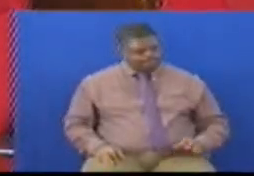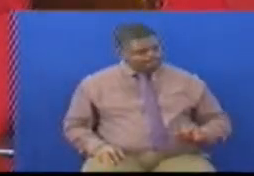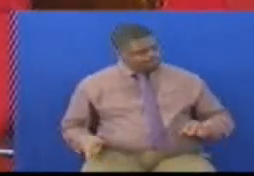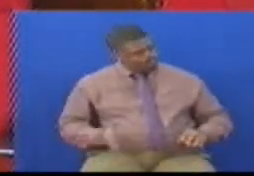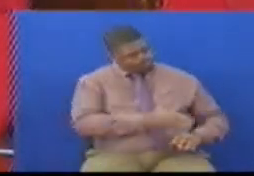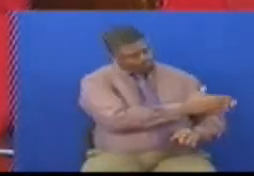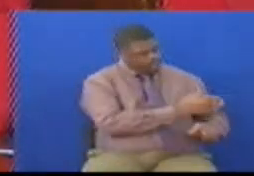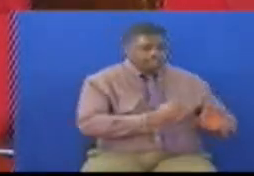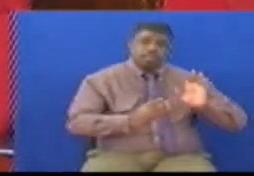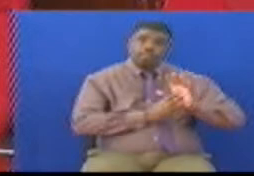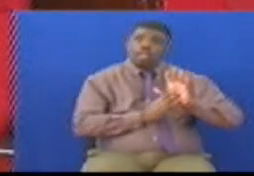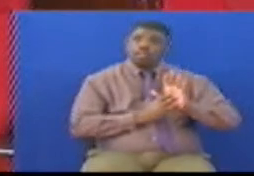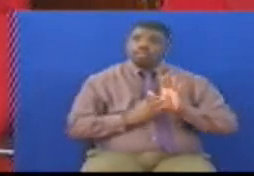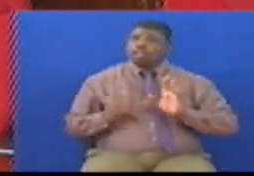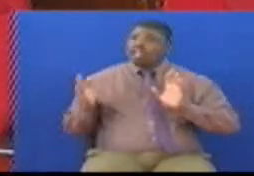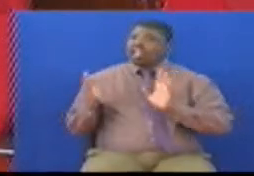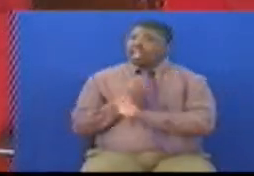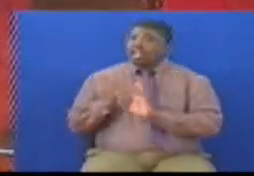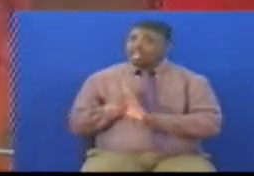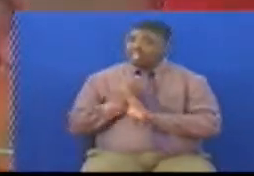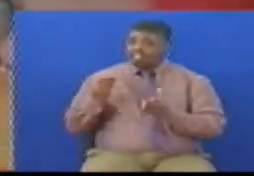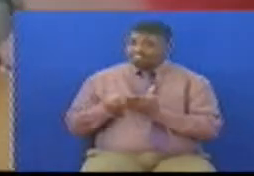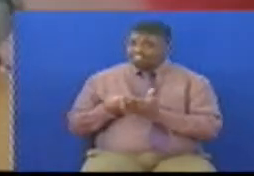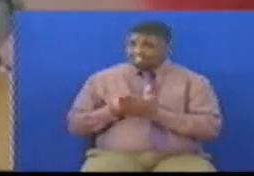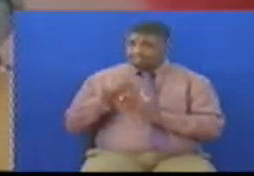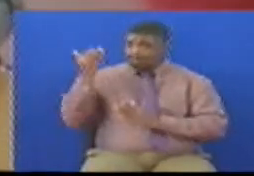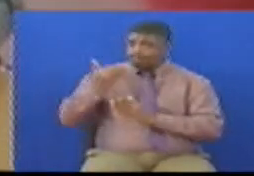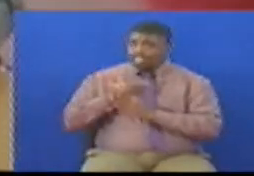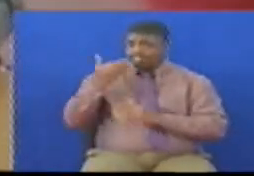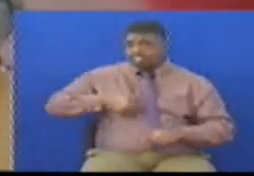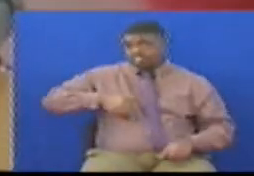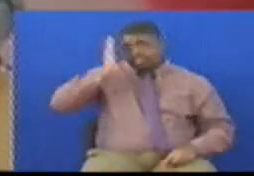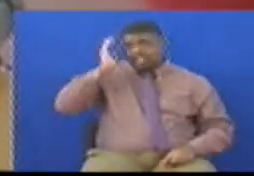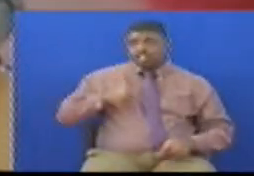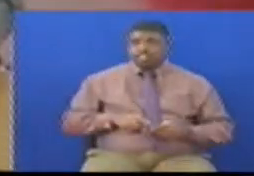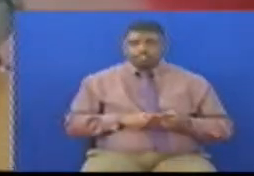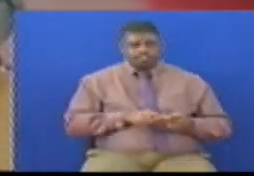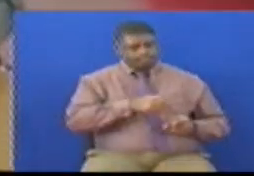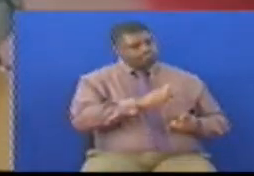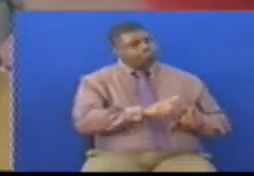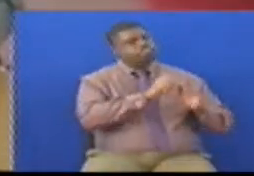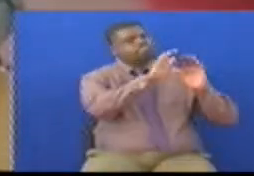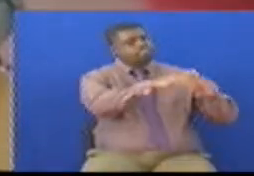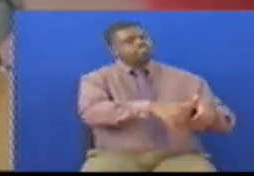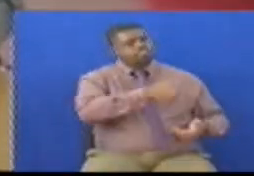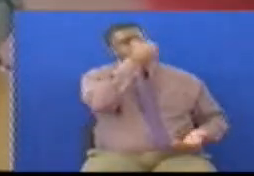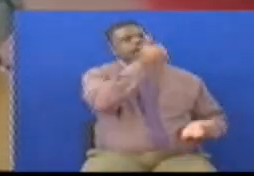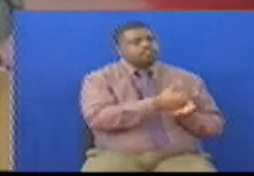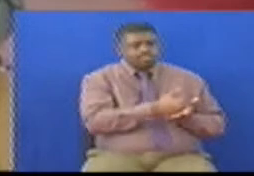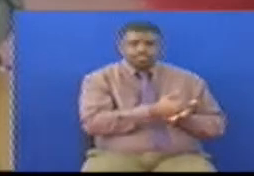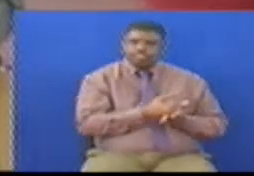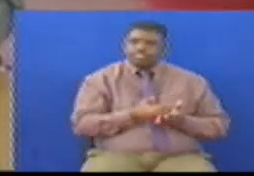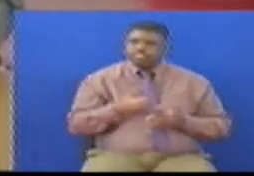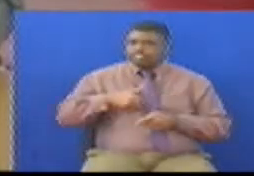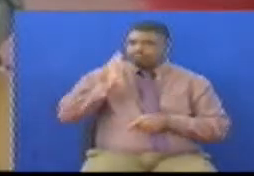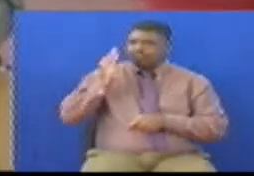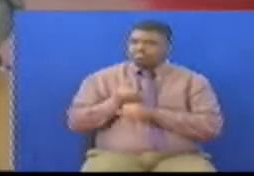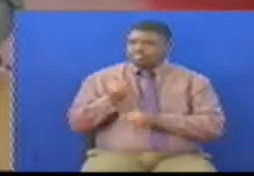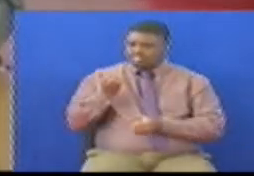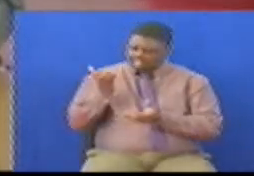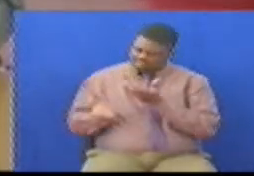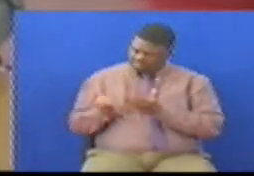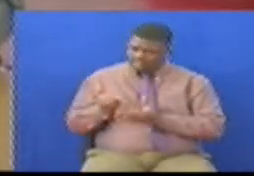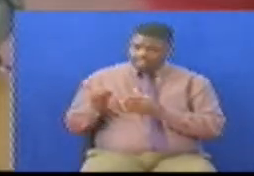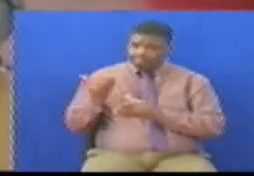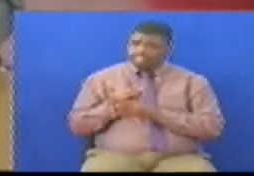8, hali ya kifedha ya benki za serikali. Bunge liazimie kwamba serikali ifanye tathmini ya mwenendo wa benki hizo